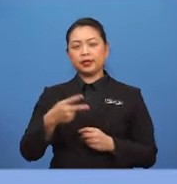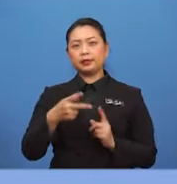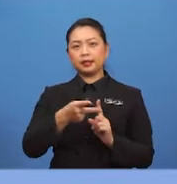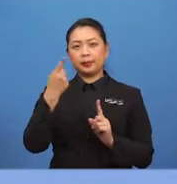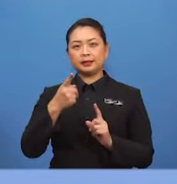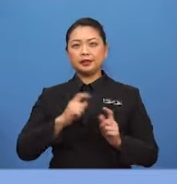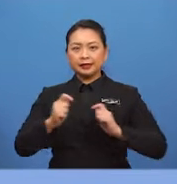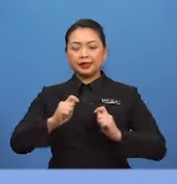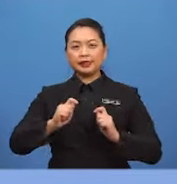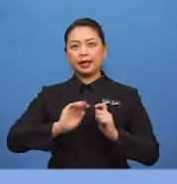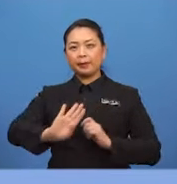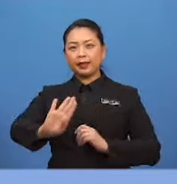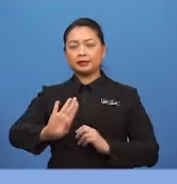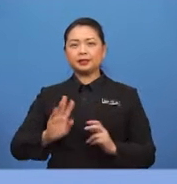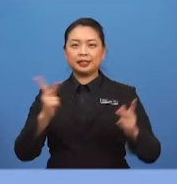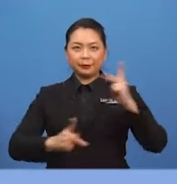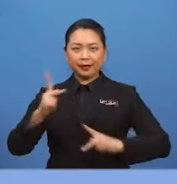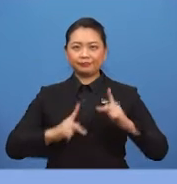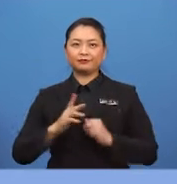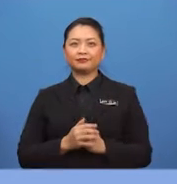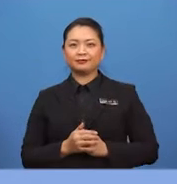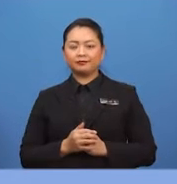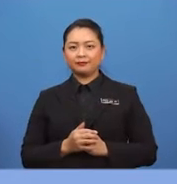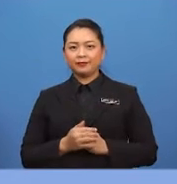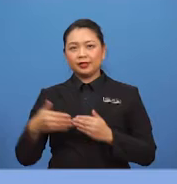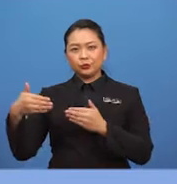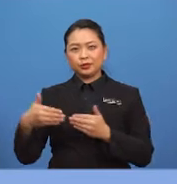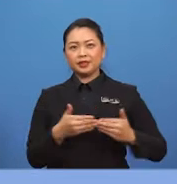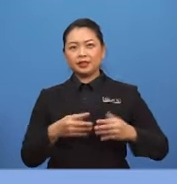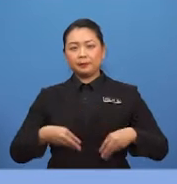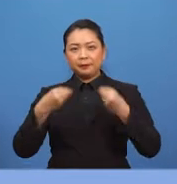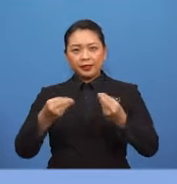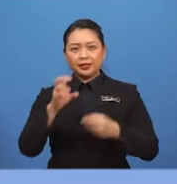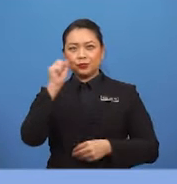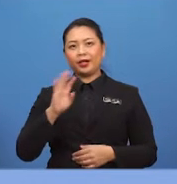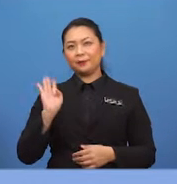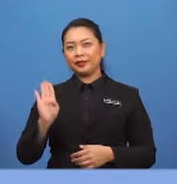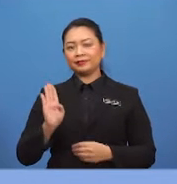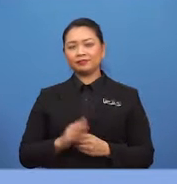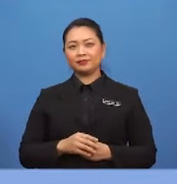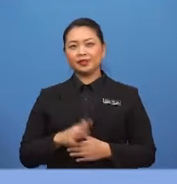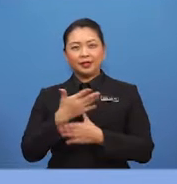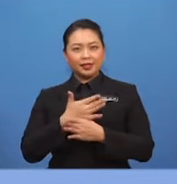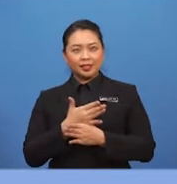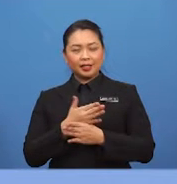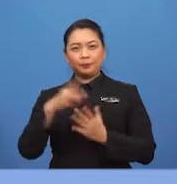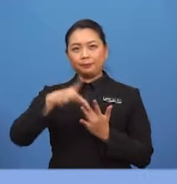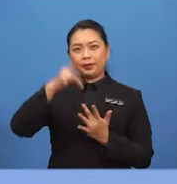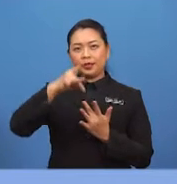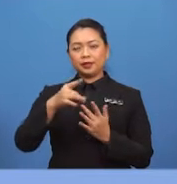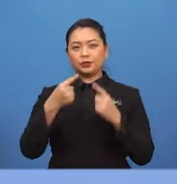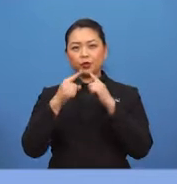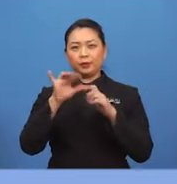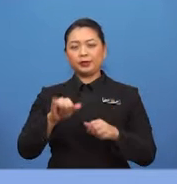sintetik dihasilkan daripada tindak balas kimia. Seterusnya bagi soalan B, antara